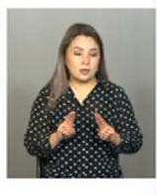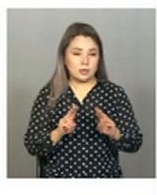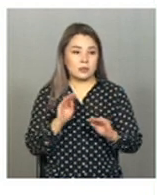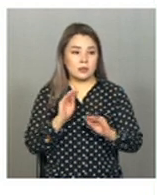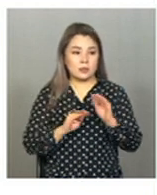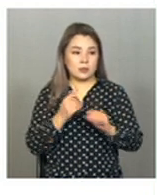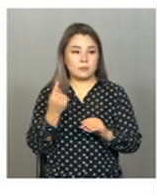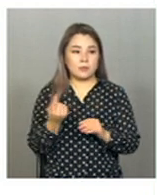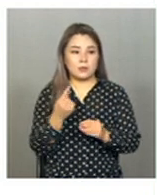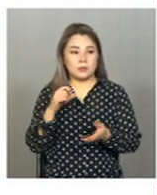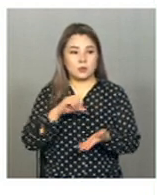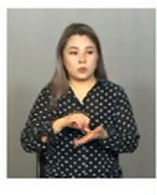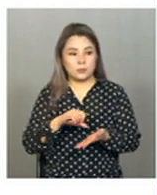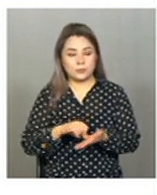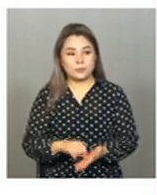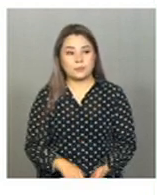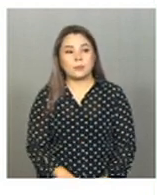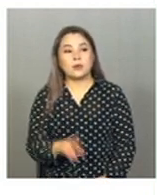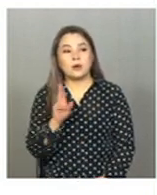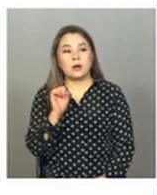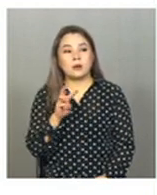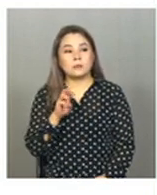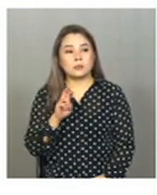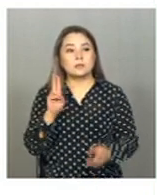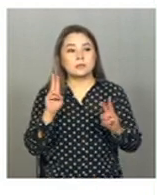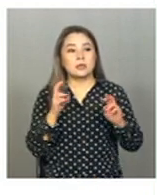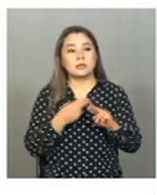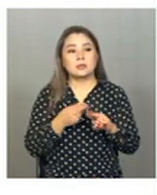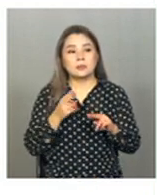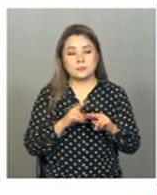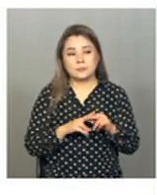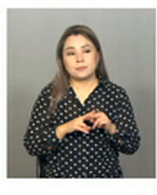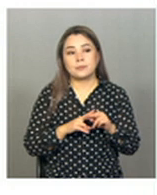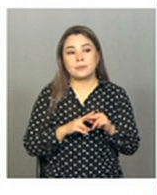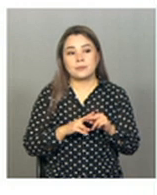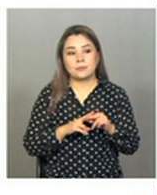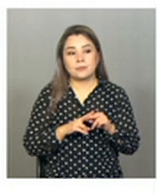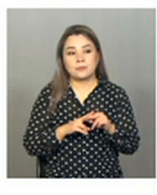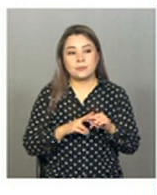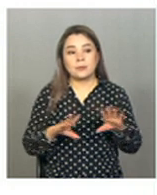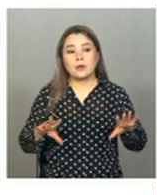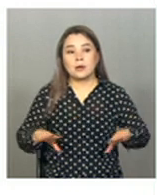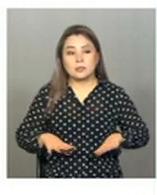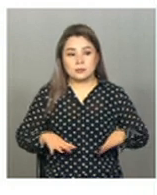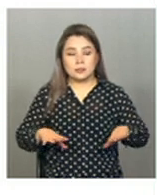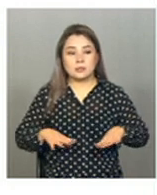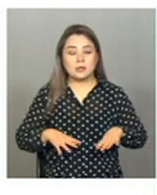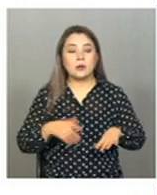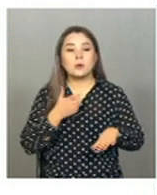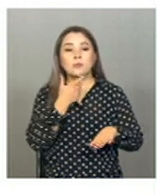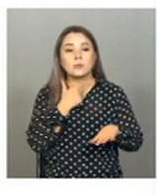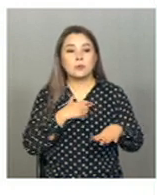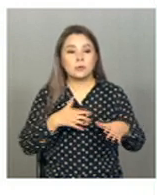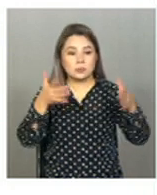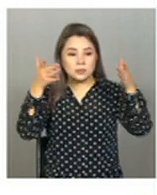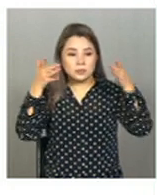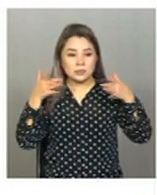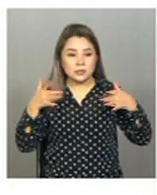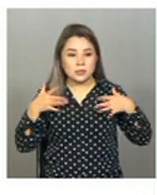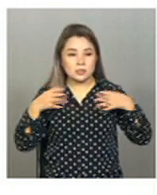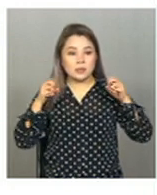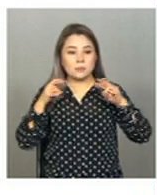түрі. Ал қамыт дегеніміз не екен? Қамыт аттың мойнына кигізілетін имектеу